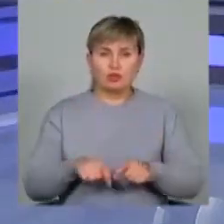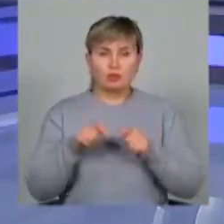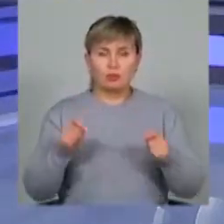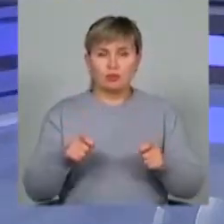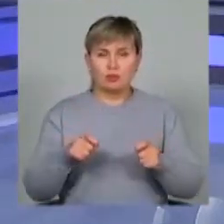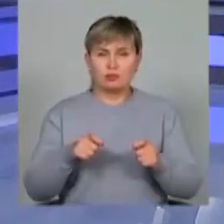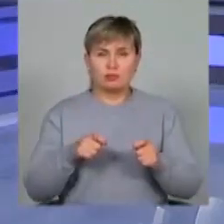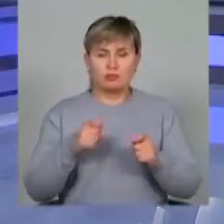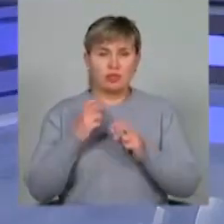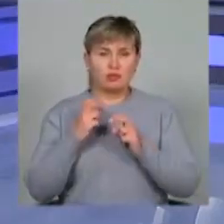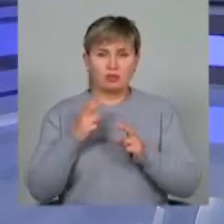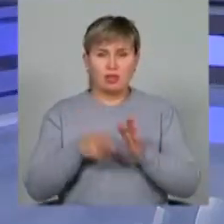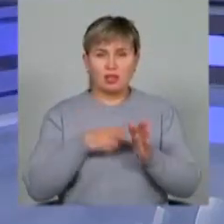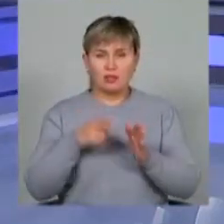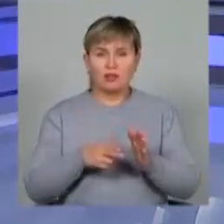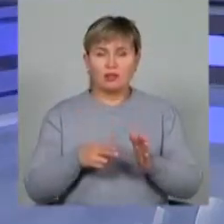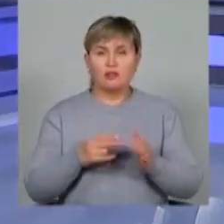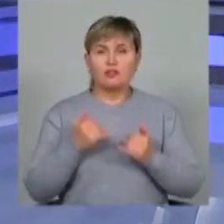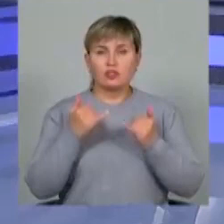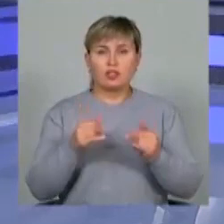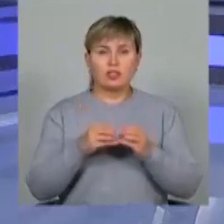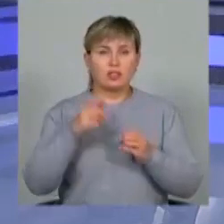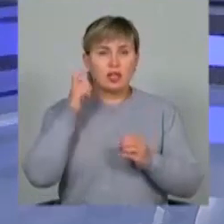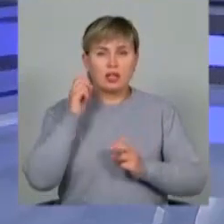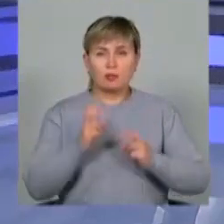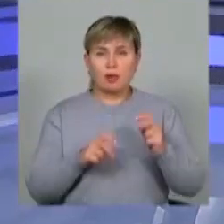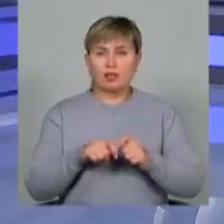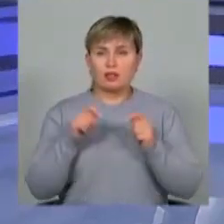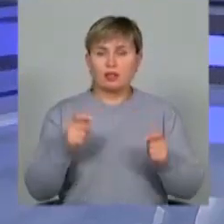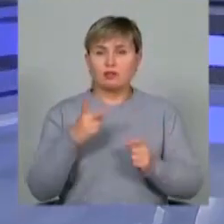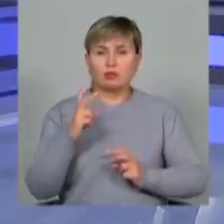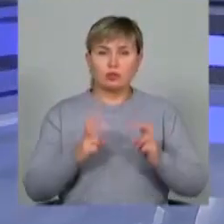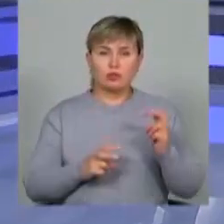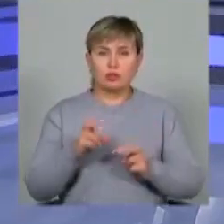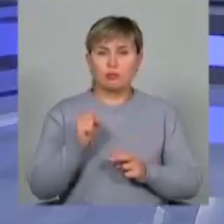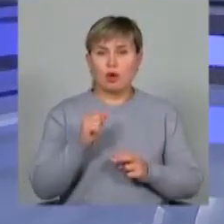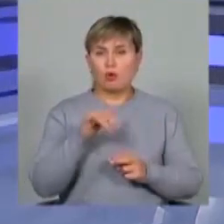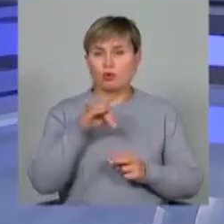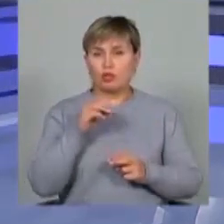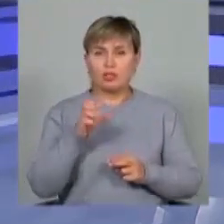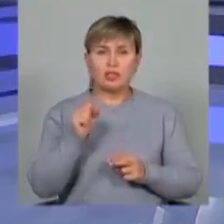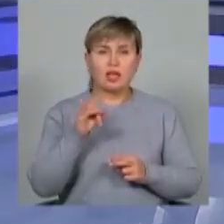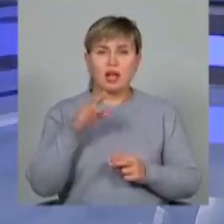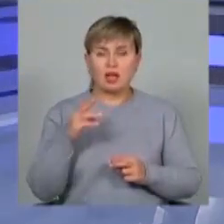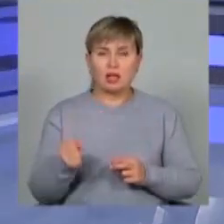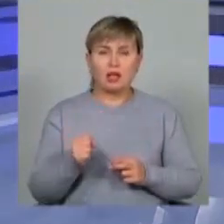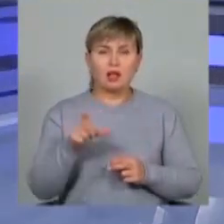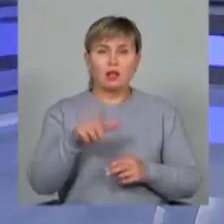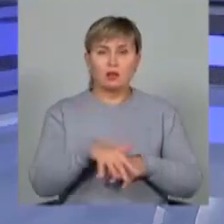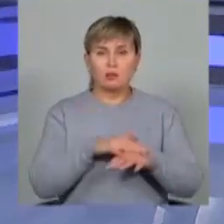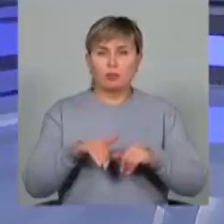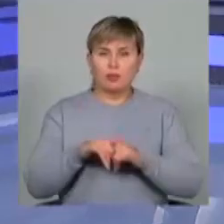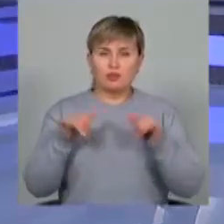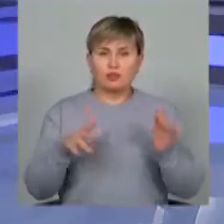рельсы в честь 10-летия предприятия. Ожидается, что с открытием 2 станций Бауржан, Мамушлы и Сарыарка пассажиропоток